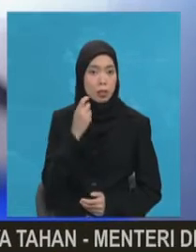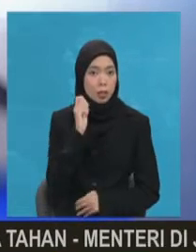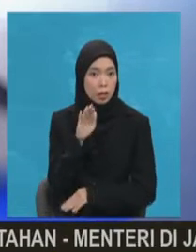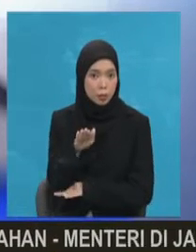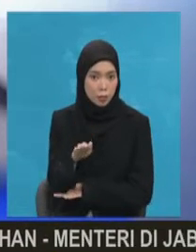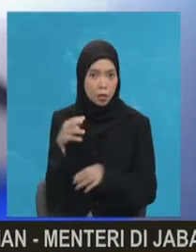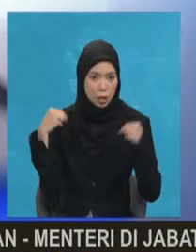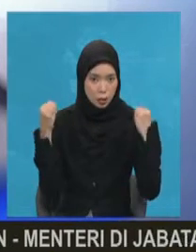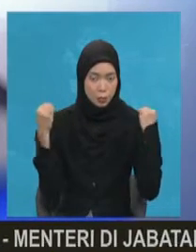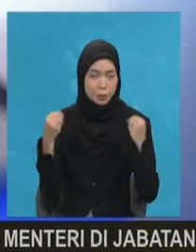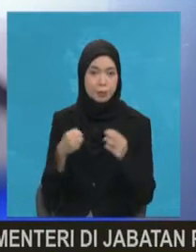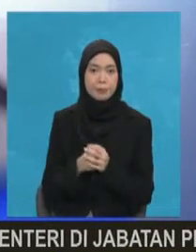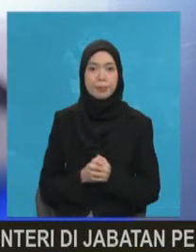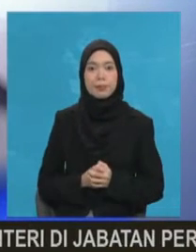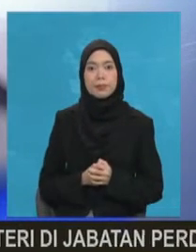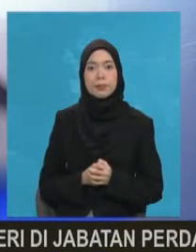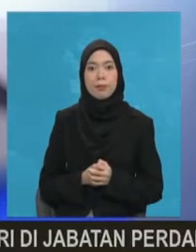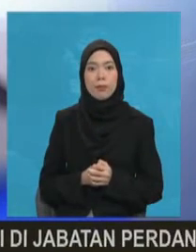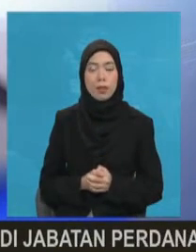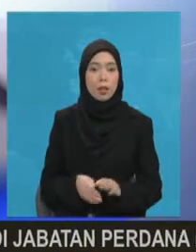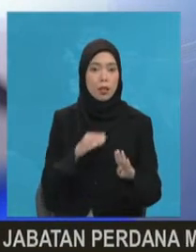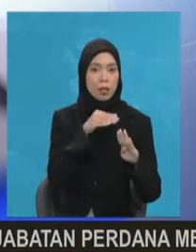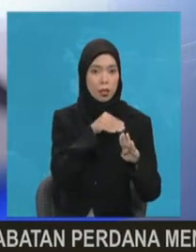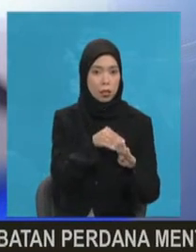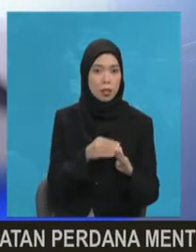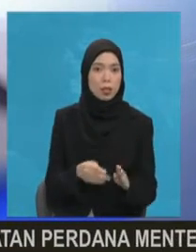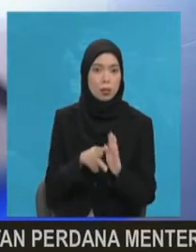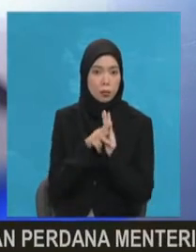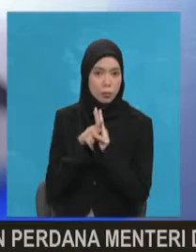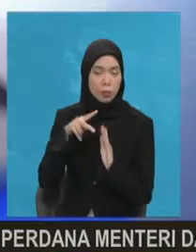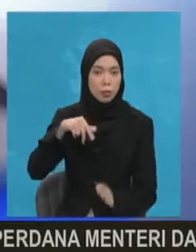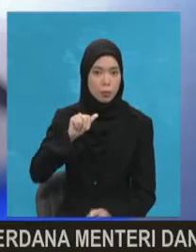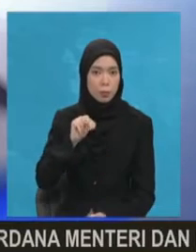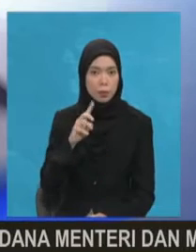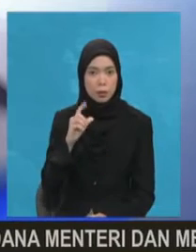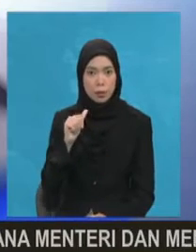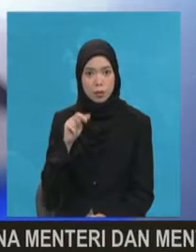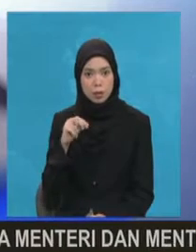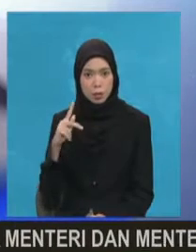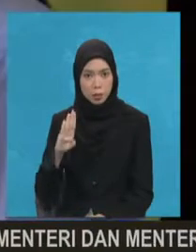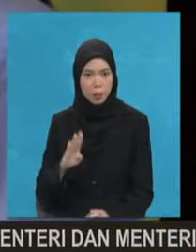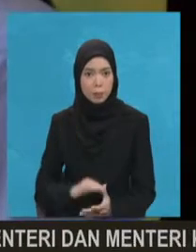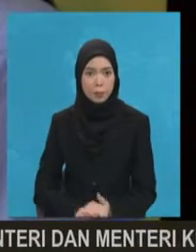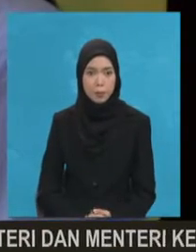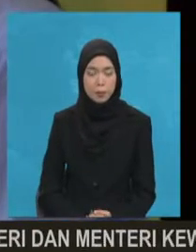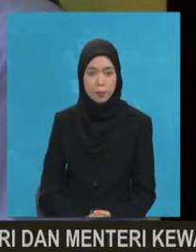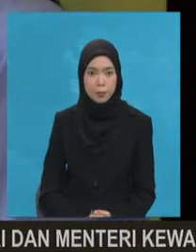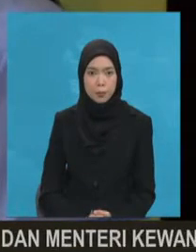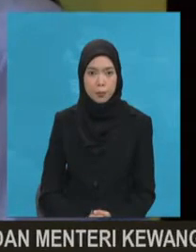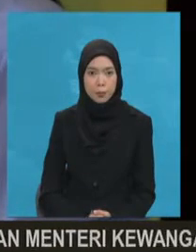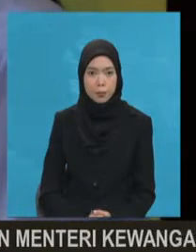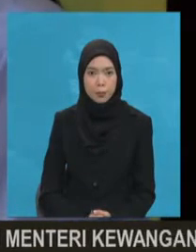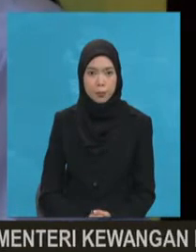bagi keluarga berkenaan majelis diadakan di Kampung Pandan Kuala belait B bahwa Nabi